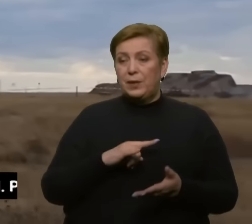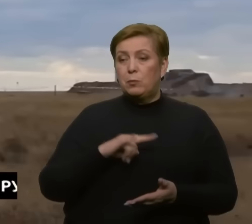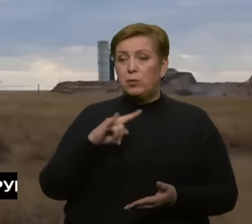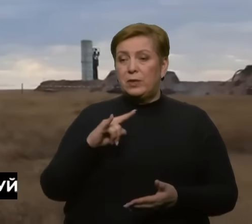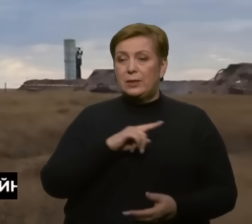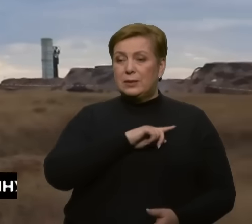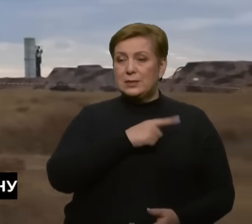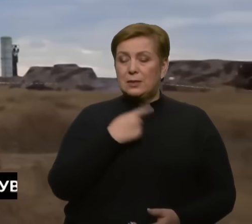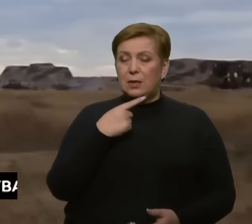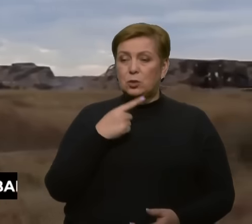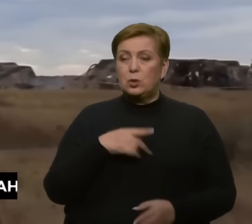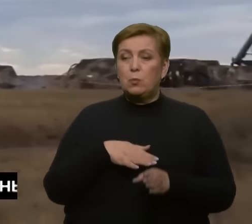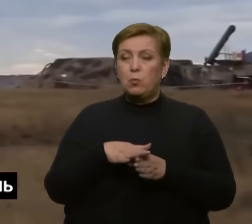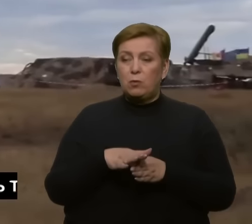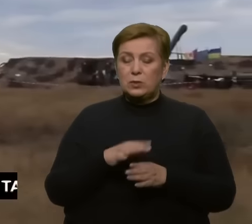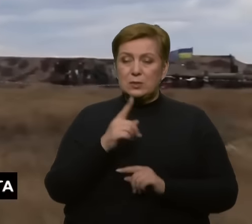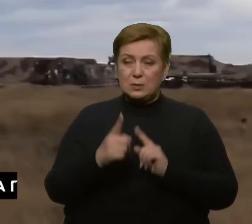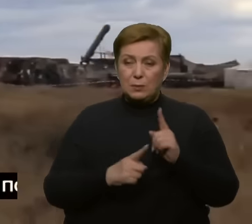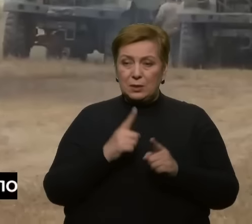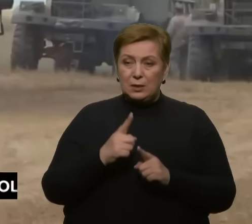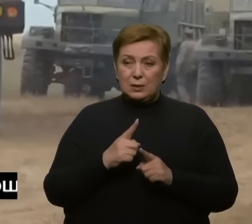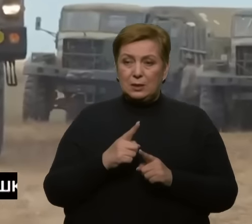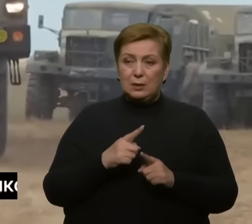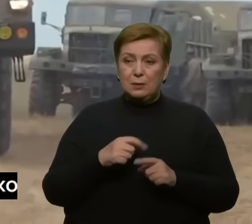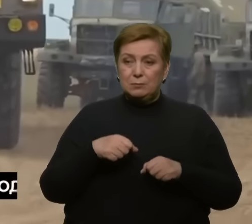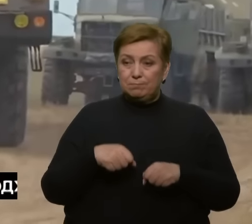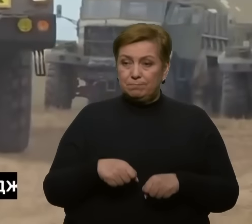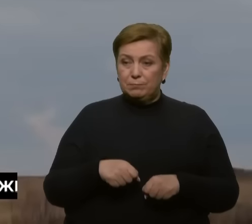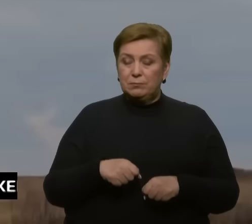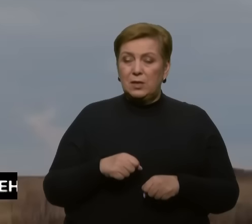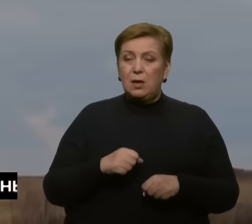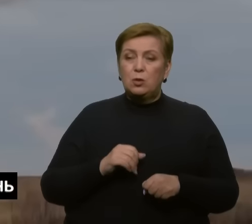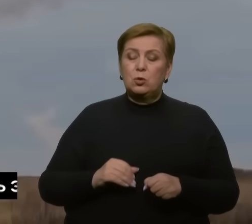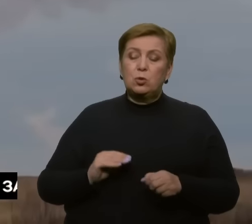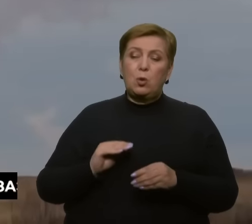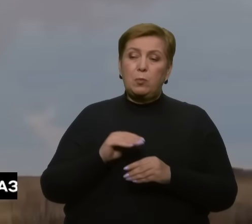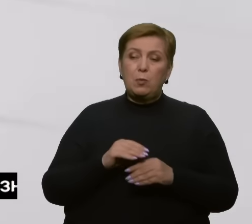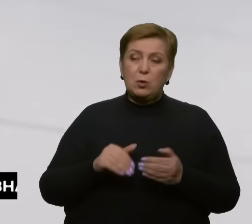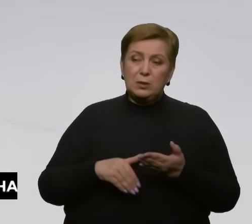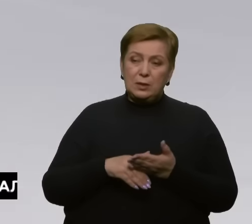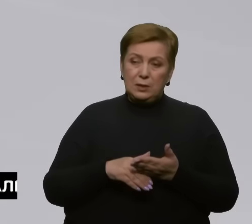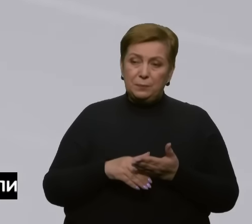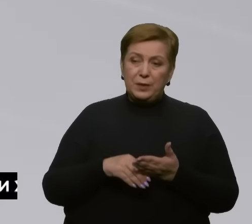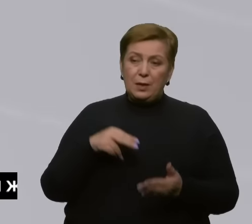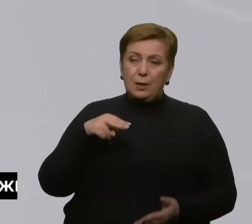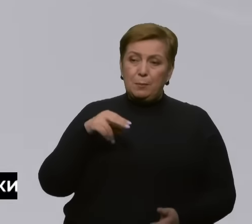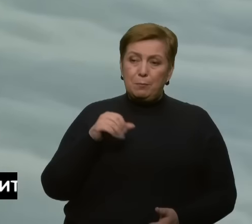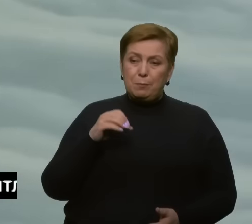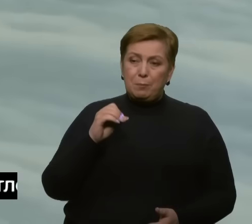кажуть, повністю змінити паритет у війні за небо над Україною допомогли б додаткові патріоти, сучасна далекобійна зброя та літаки